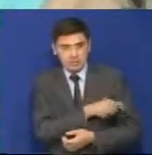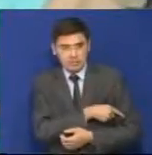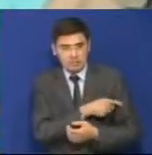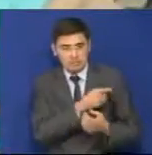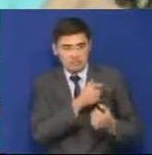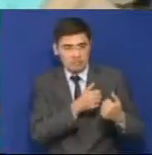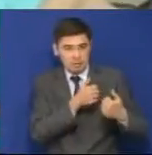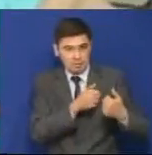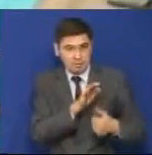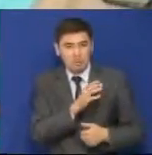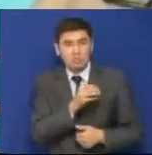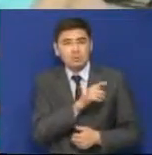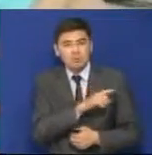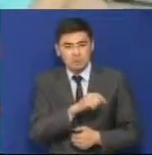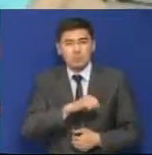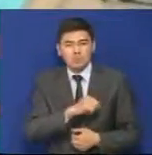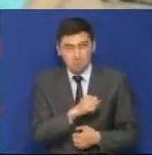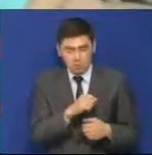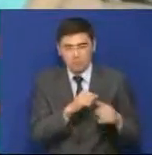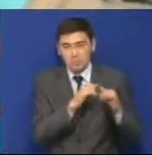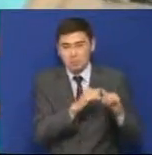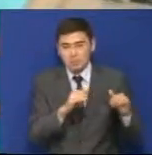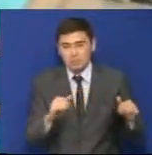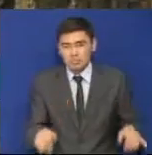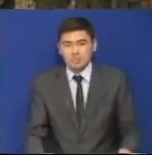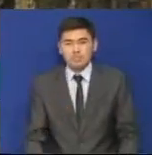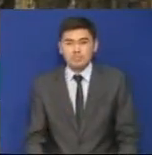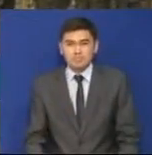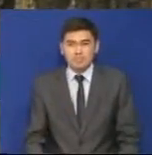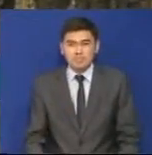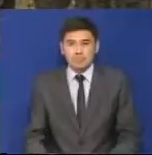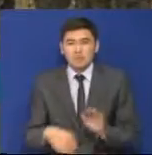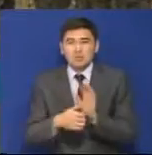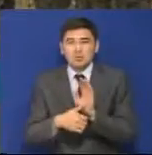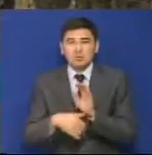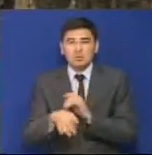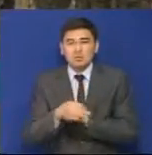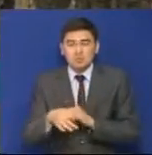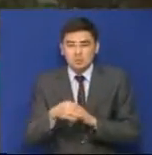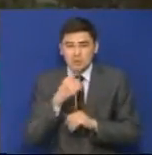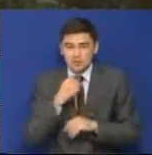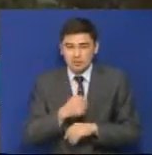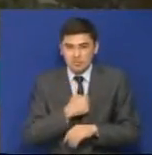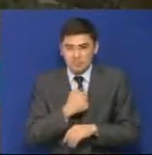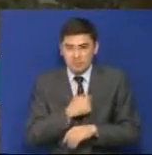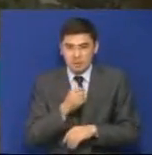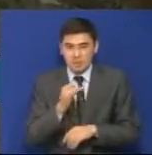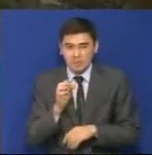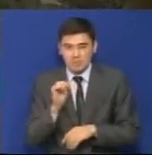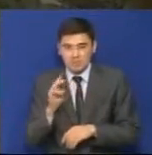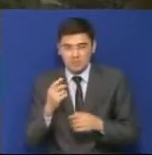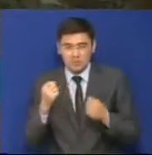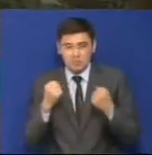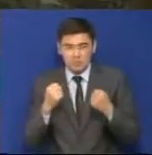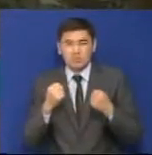жан жағындағы достарды көбейтеді деп ойлаймын. 6-шы облыстық әскери патриоттық жастар жиынының қорытындысында